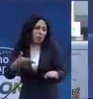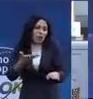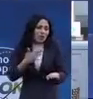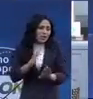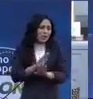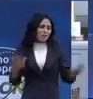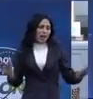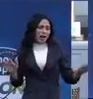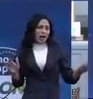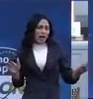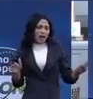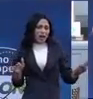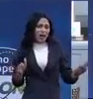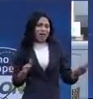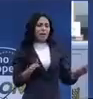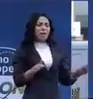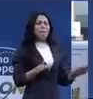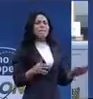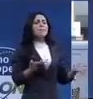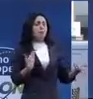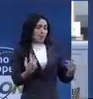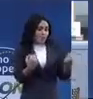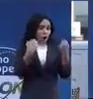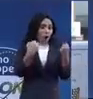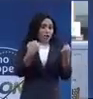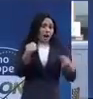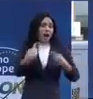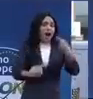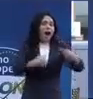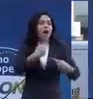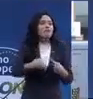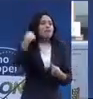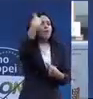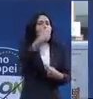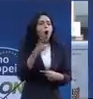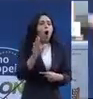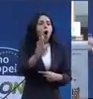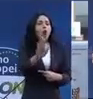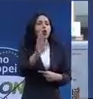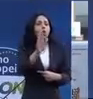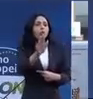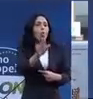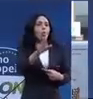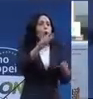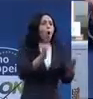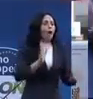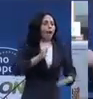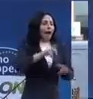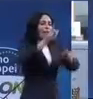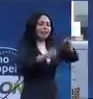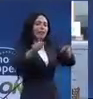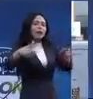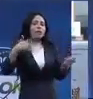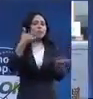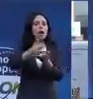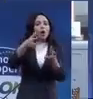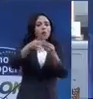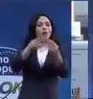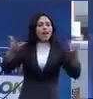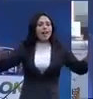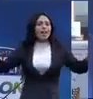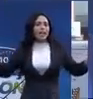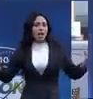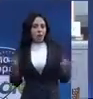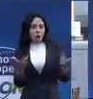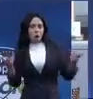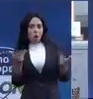fa perché se hai la forza Vai col tuo volto col volto dei tuoi candidati e racconti quello che vuoi fare